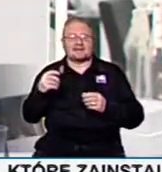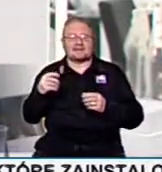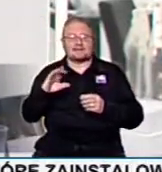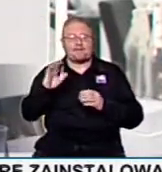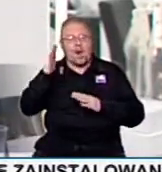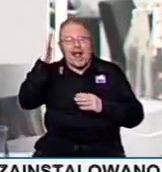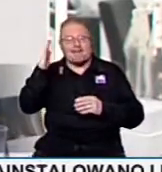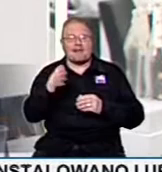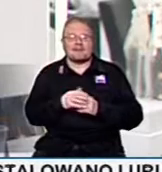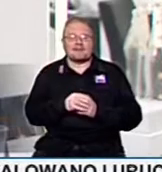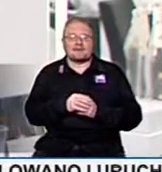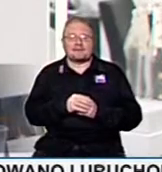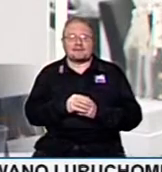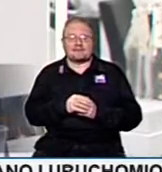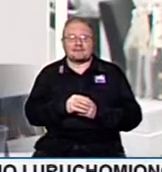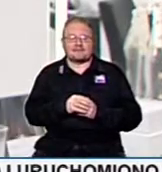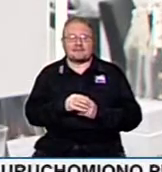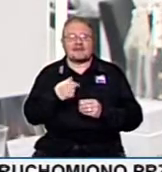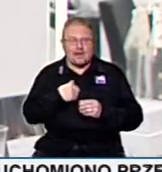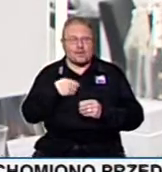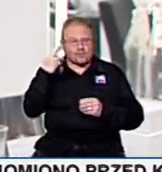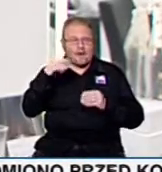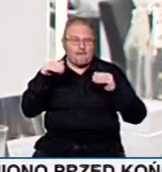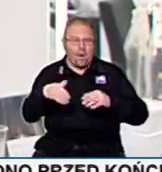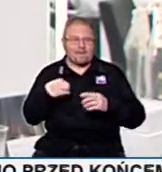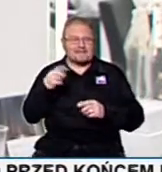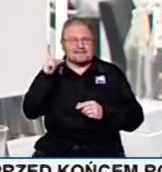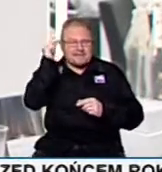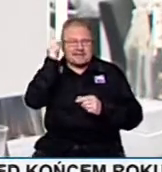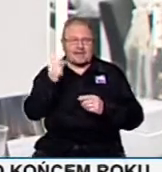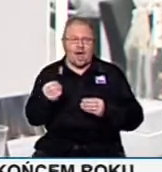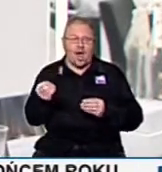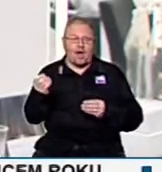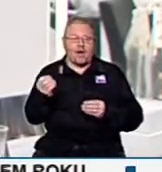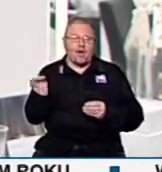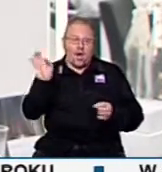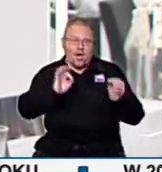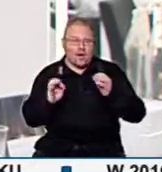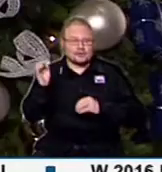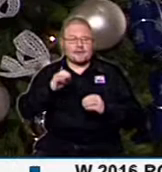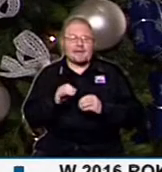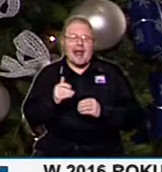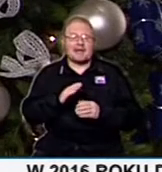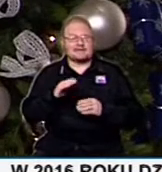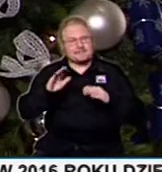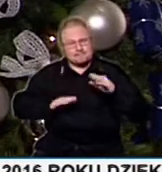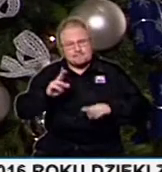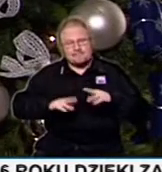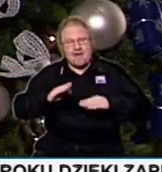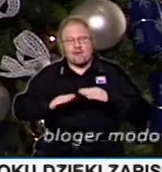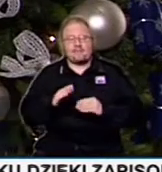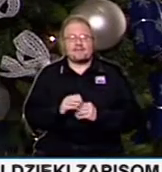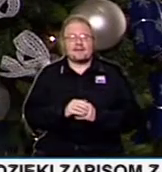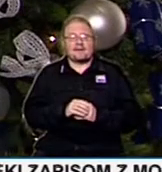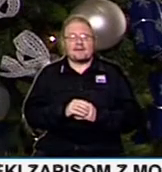spinkami ozdobnymi. Ja to rozumiem, mogą być spinki ozdobne, może być wszystko, ale z umiarem. Zbieranie